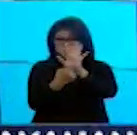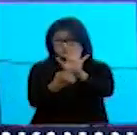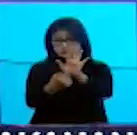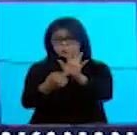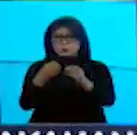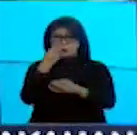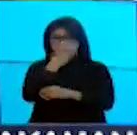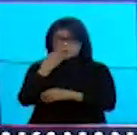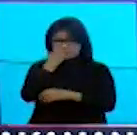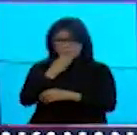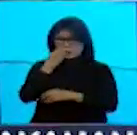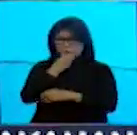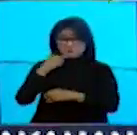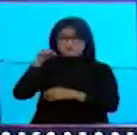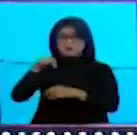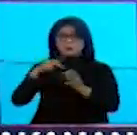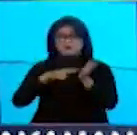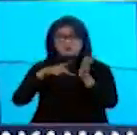pada glukosa sisa makanan.